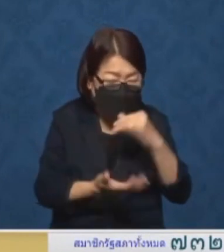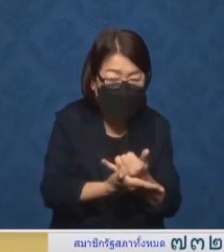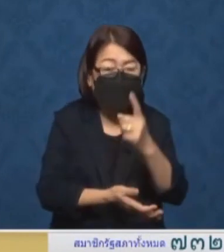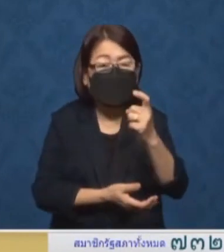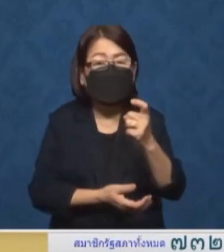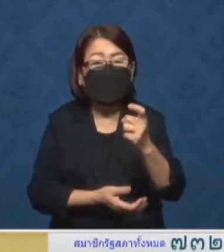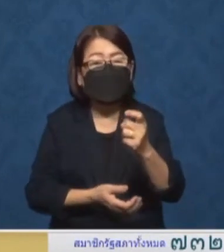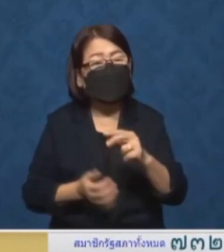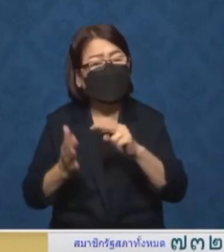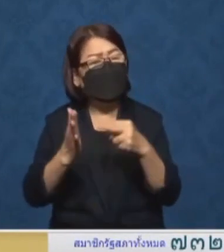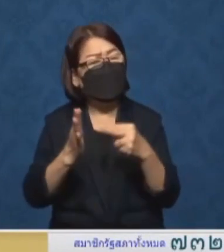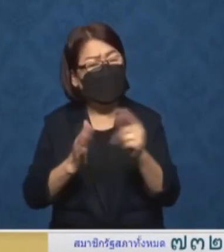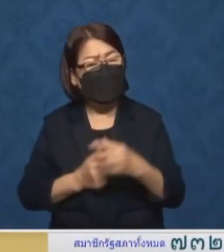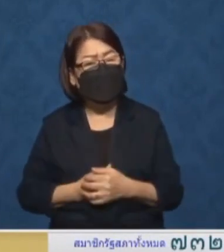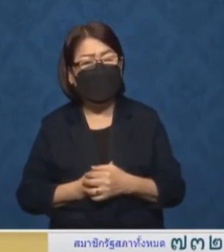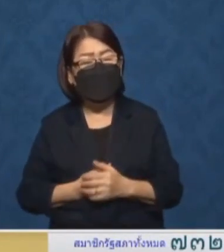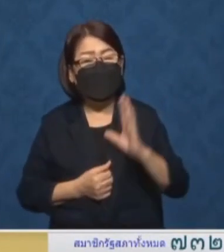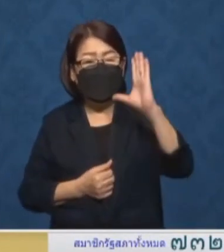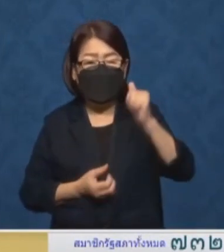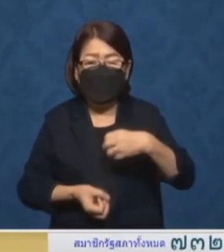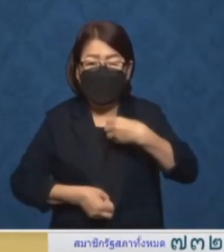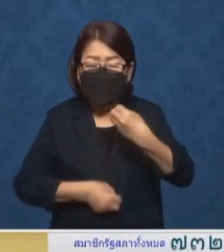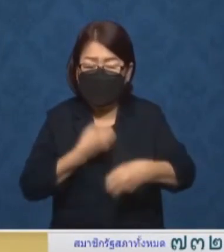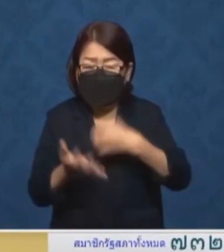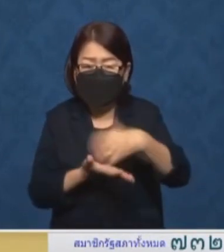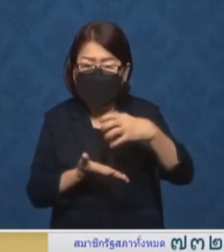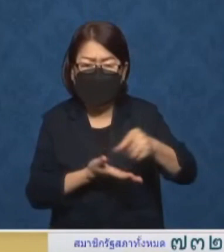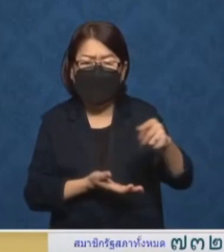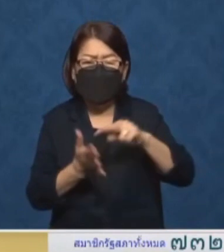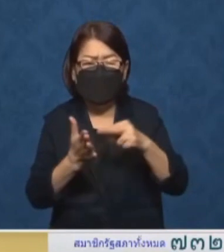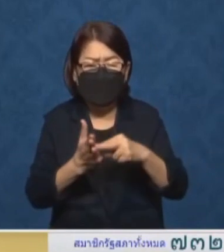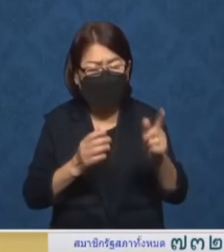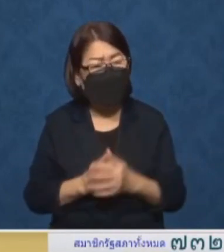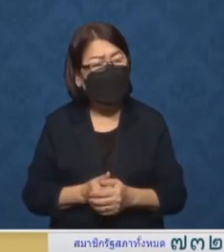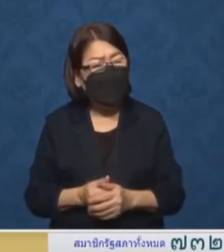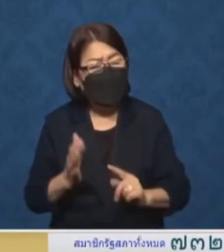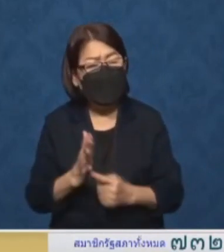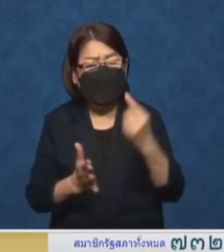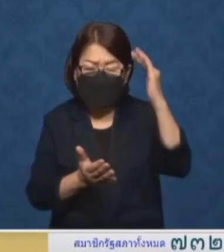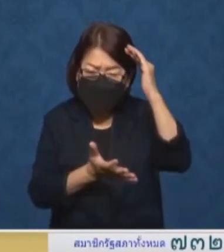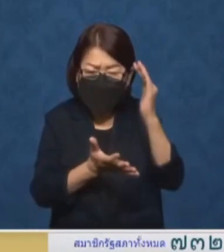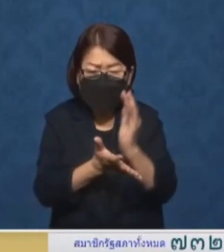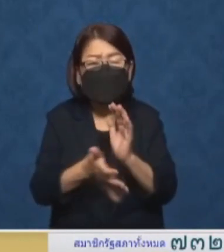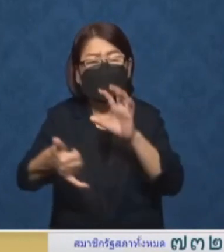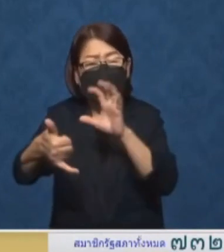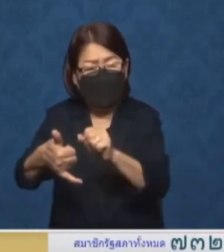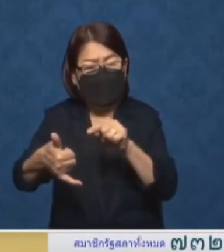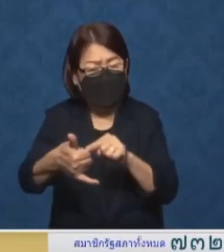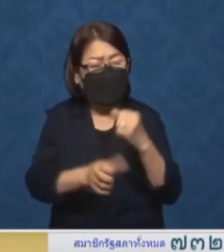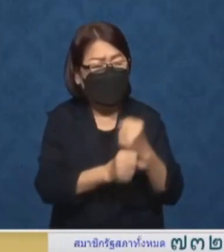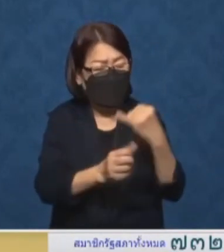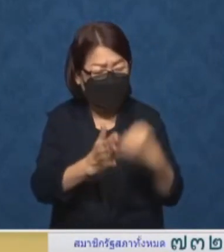ากระบวนการยุติธรรมขั้นต้นมันบิดเบี้ยวแล้วครับผมถึงกราบเรียนว่าในนี้ผมอยากจะฟังความเห็นของคณะ